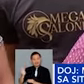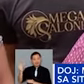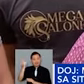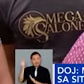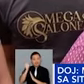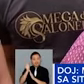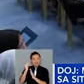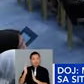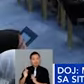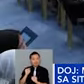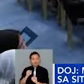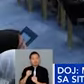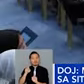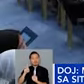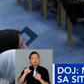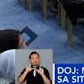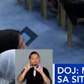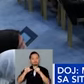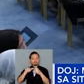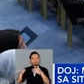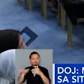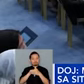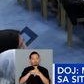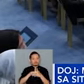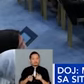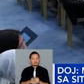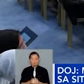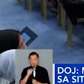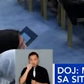dapat masampahan ang kaso. Bukas, nakatakda